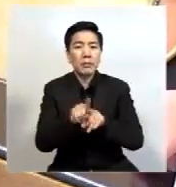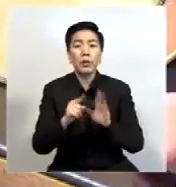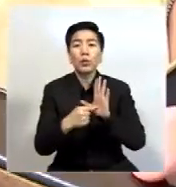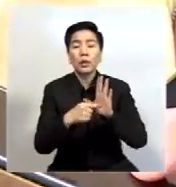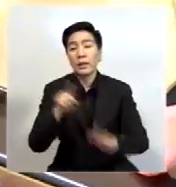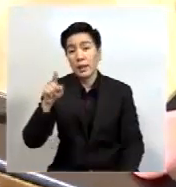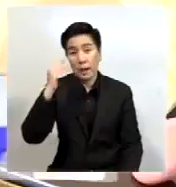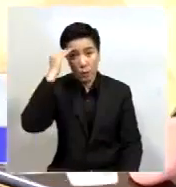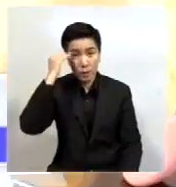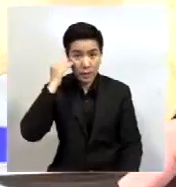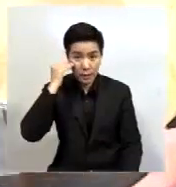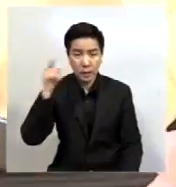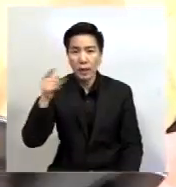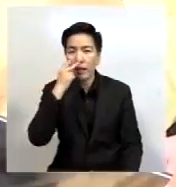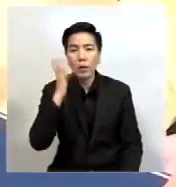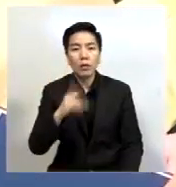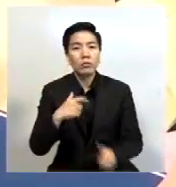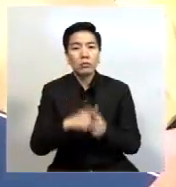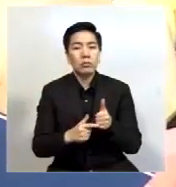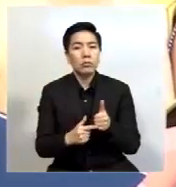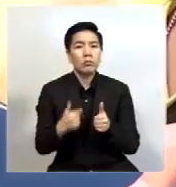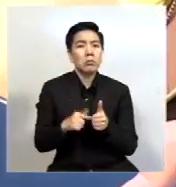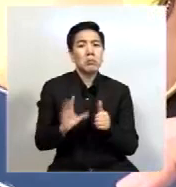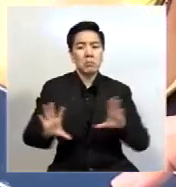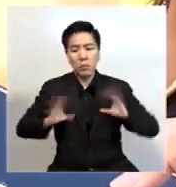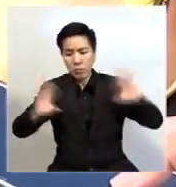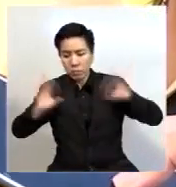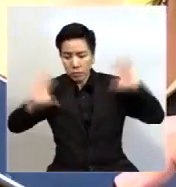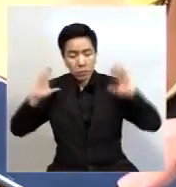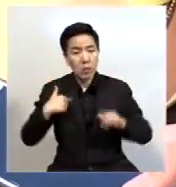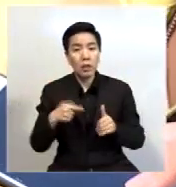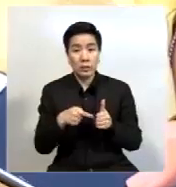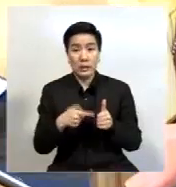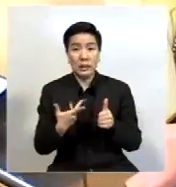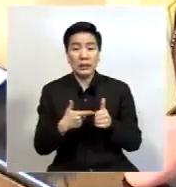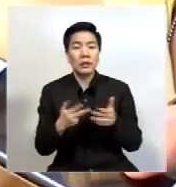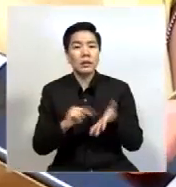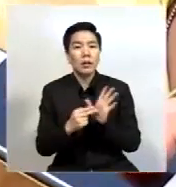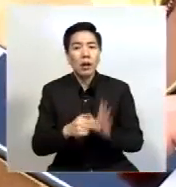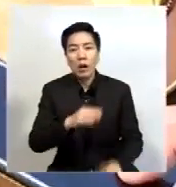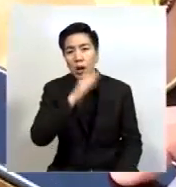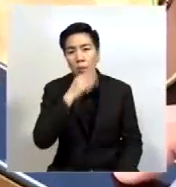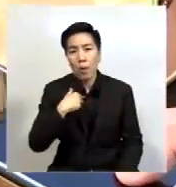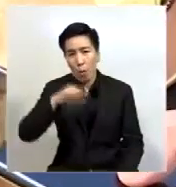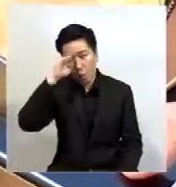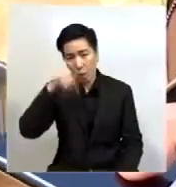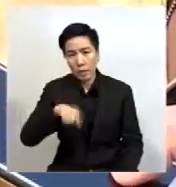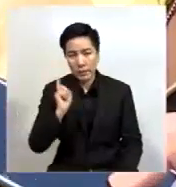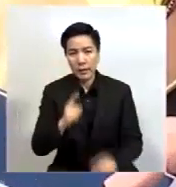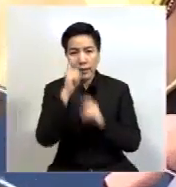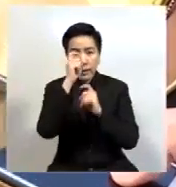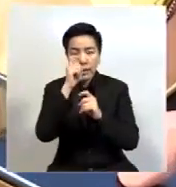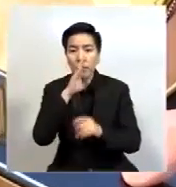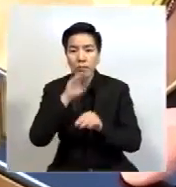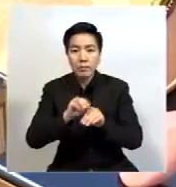ย่างนั้นนะเห็นไหมเขาปฏิเสธการรักษาได้แต่ถ้าเราประกาศว่าไอ้โรคนี้เป็นโรคติดต่ออันตรายเนี่